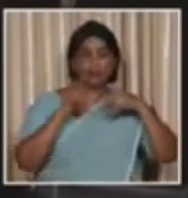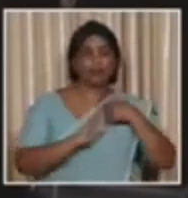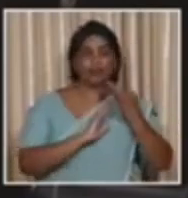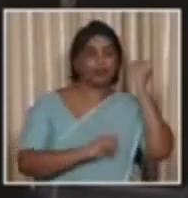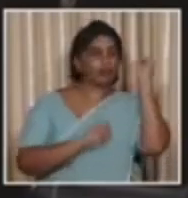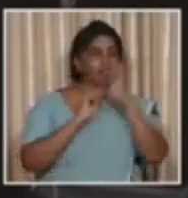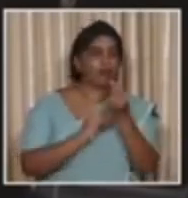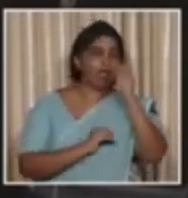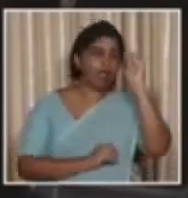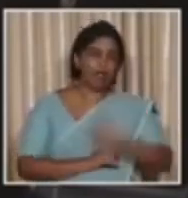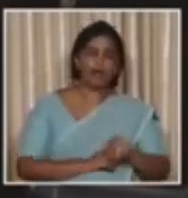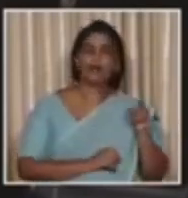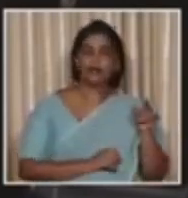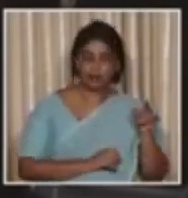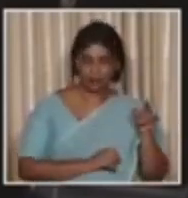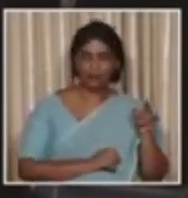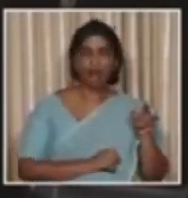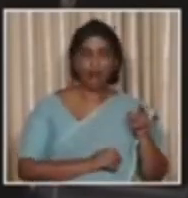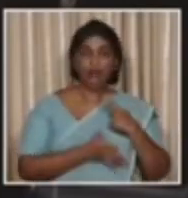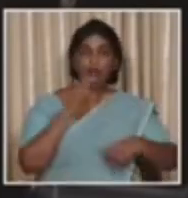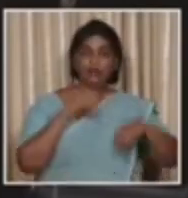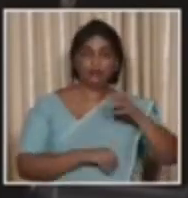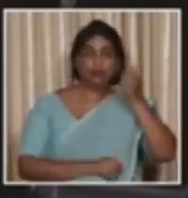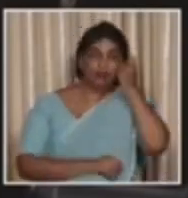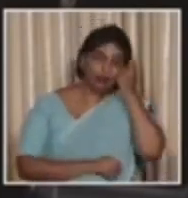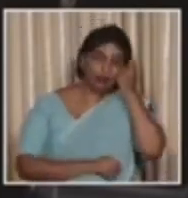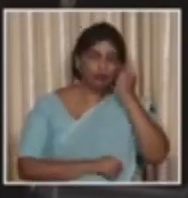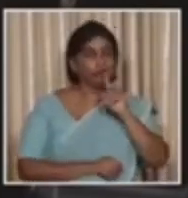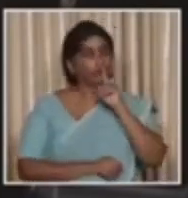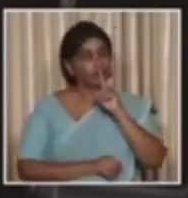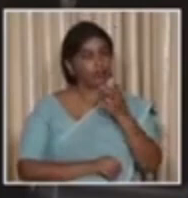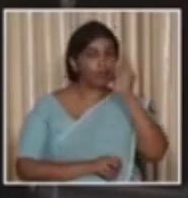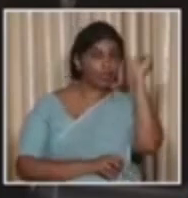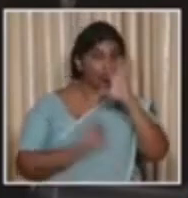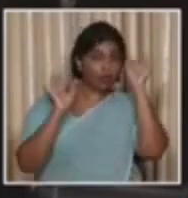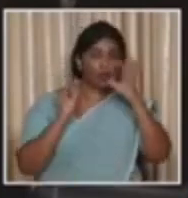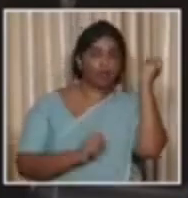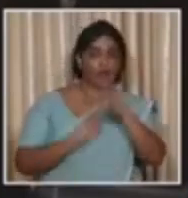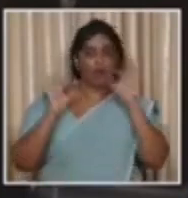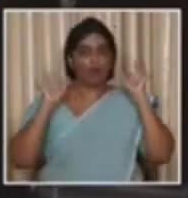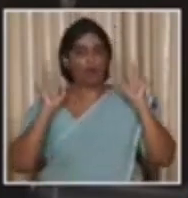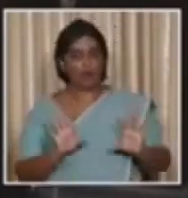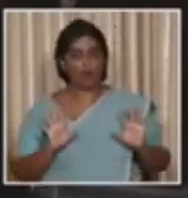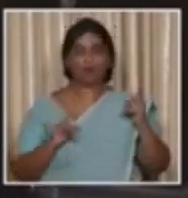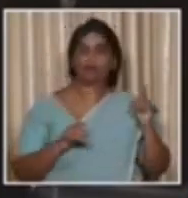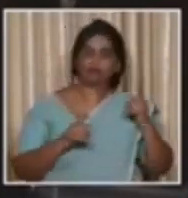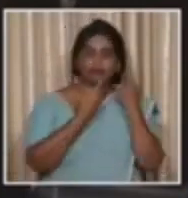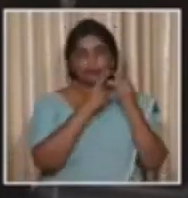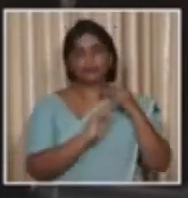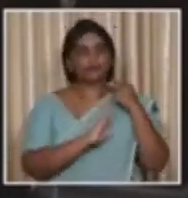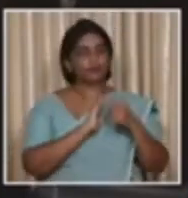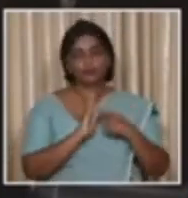රටට සල්ලි එවන්නේ බොහොම අඩුවෙන්. එයා එක එක දේශපාලන මතිමතාන්තර කියන ඒවා සල්ලි එවන්න එපා කිව්වම එවන්නේ නැතුව එක එක විදිහට මේ